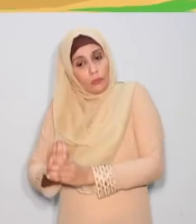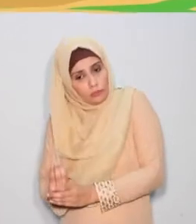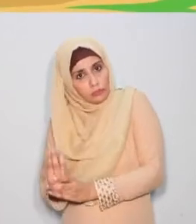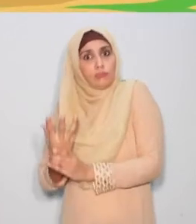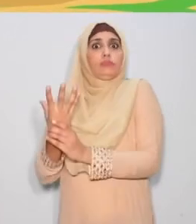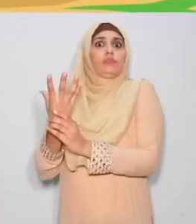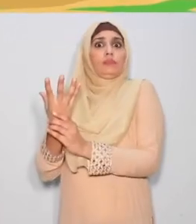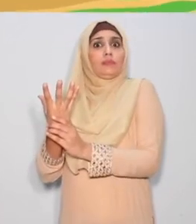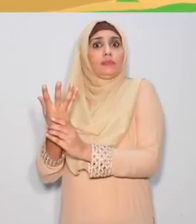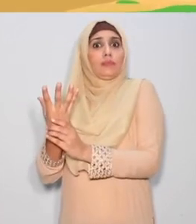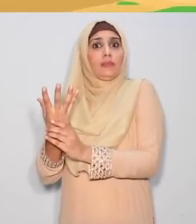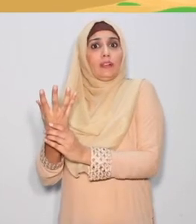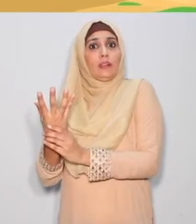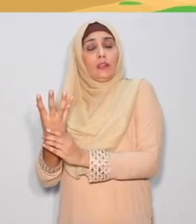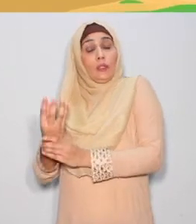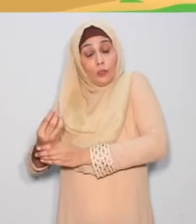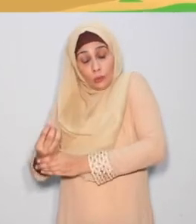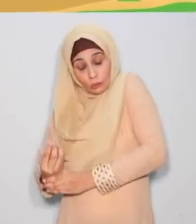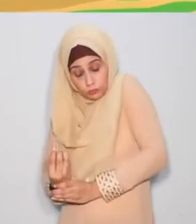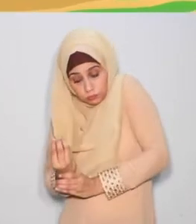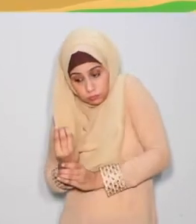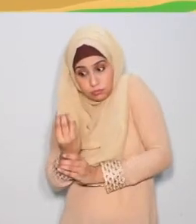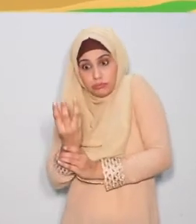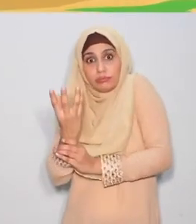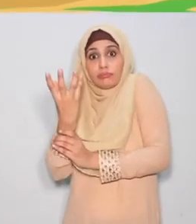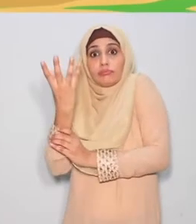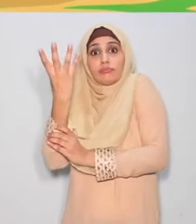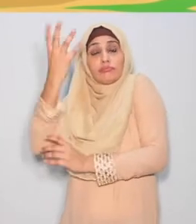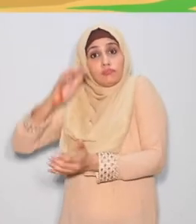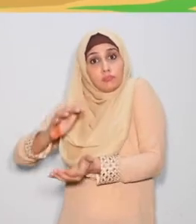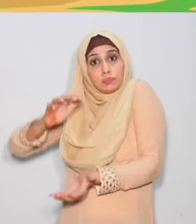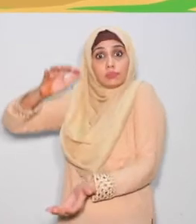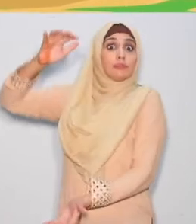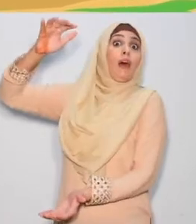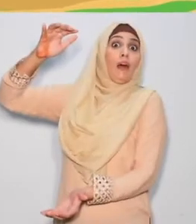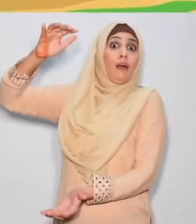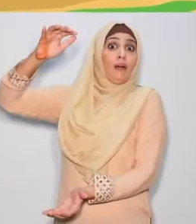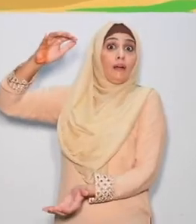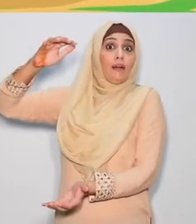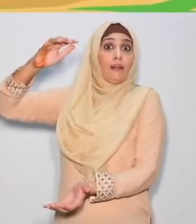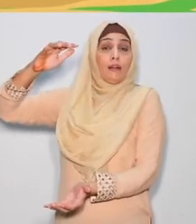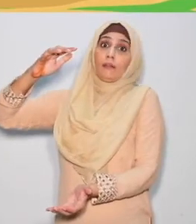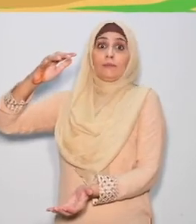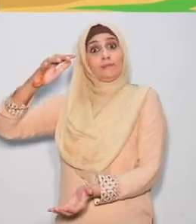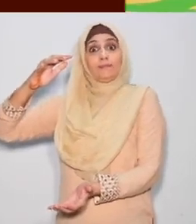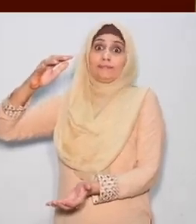बढ़ता गया और बढ़ता गया और बढ़ता ही गया।